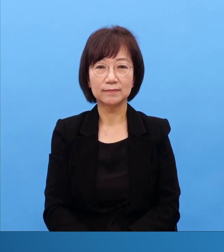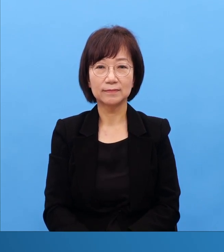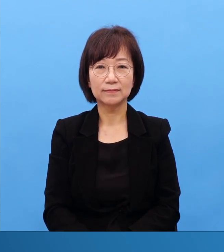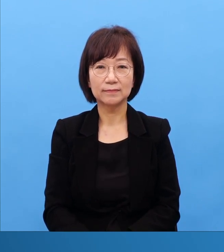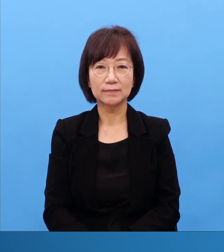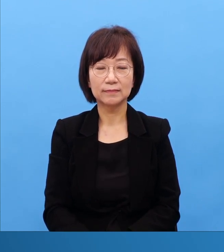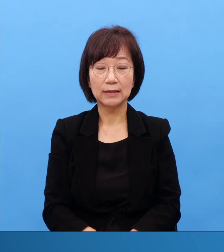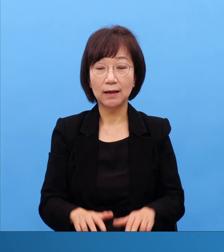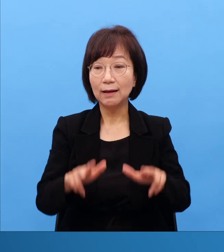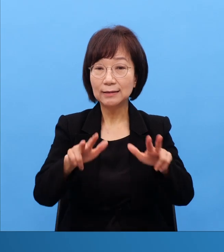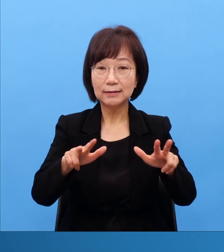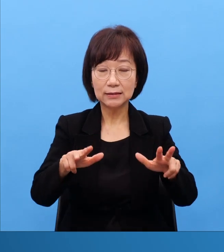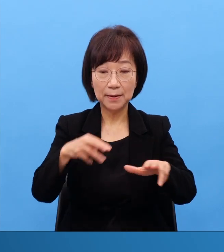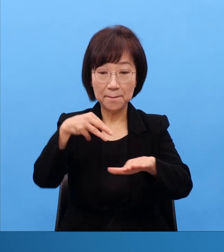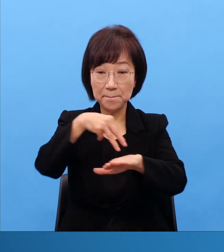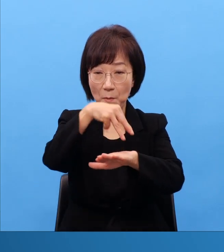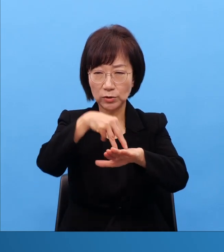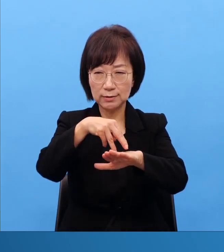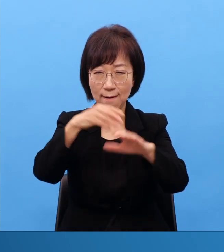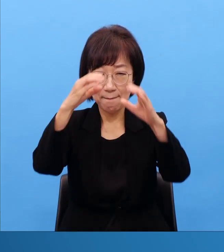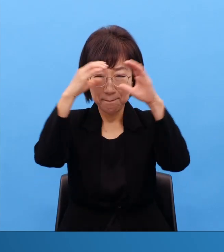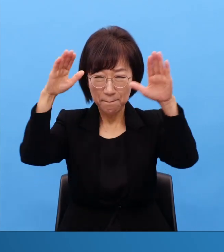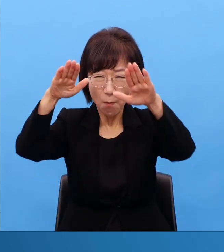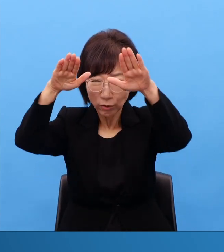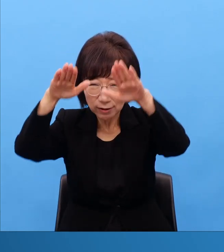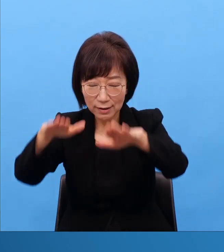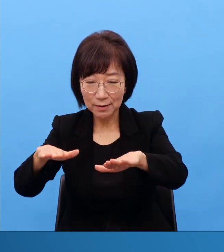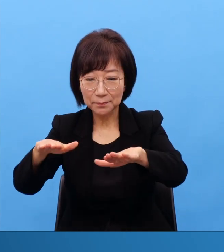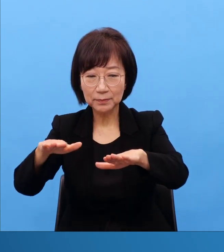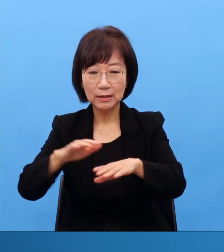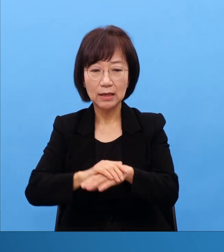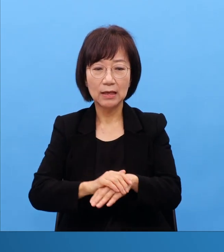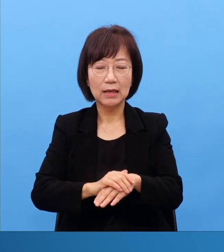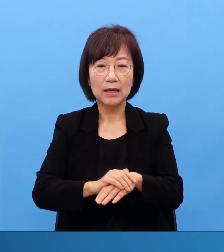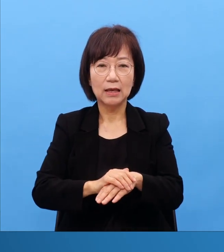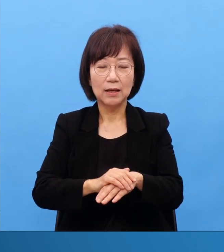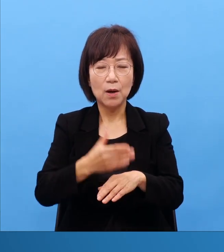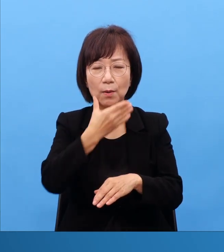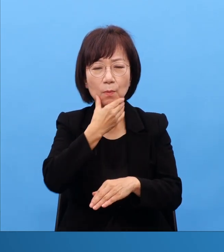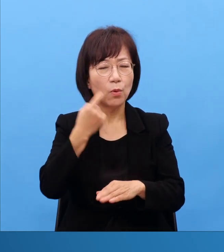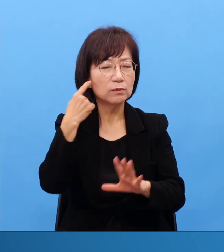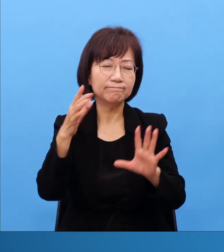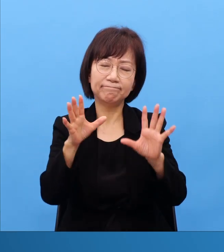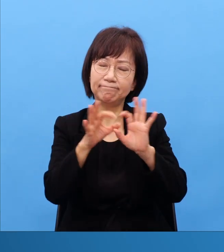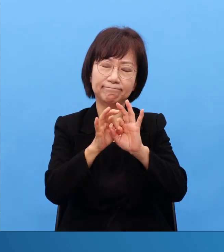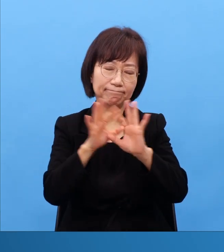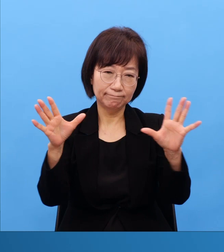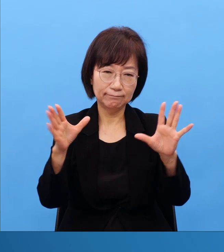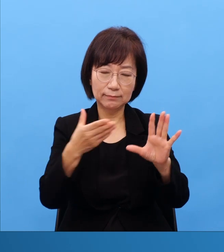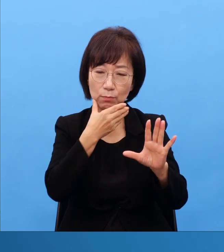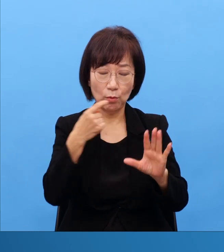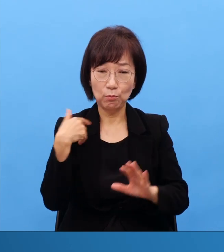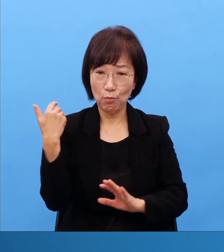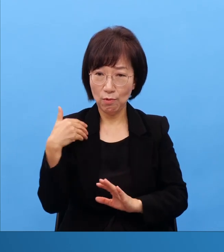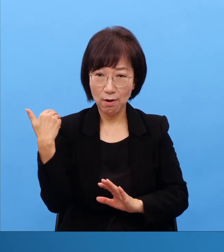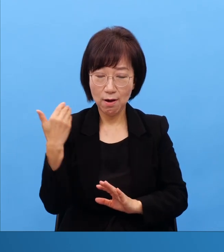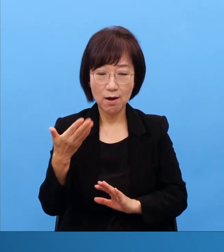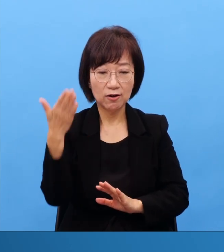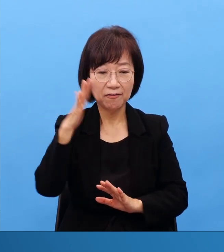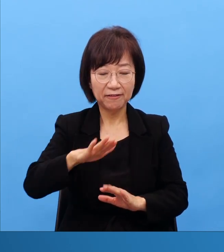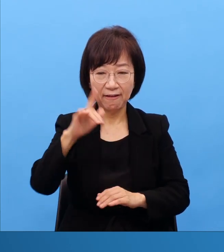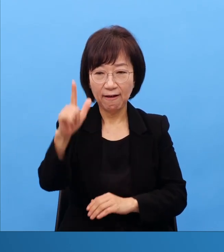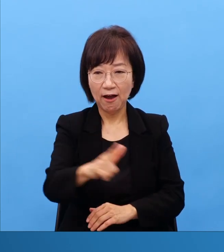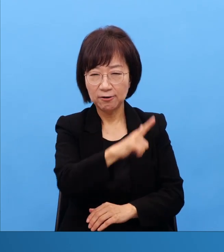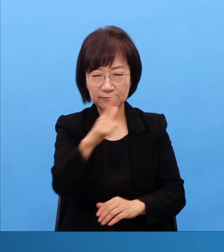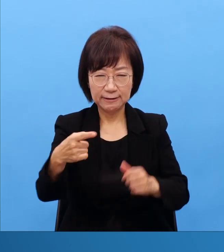틀린 걸 갖고 하루에 세 번씩 기도해서 지구 3분의 1 장악했습니다. To give an example of this, the sheer power of prayer,